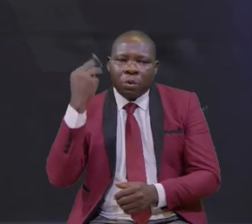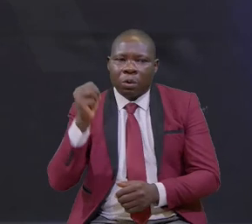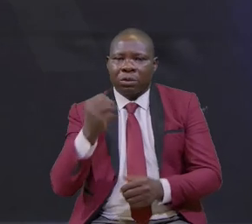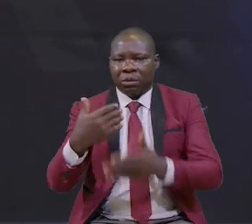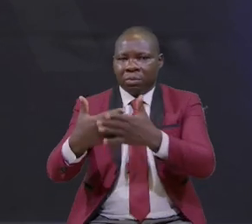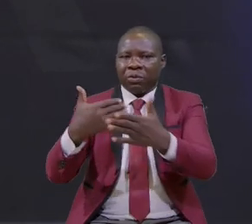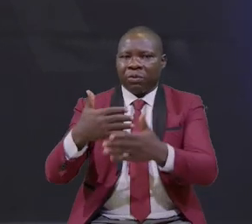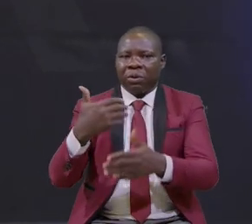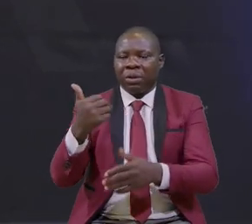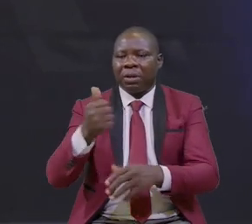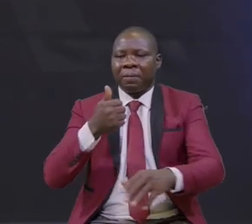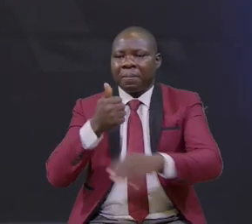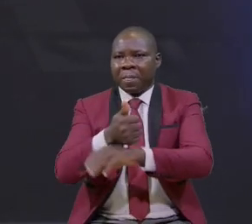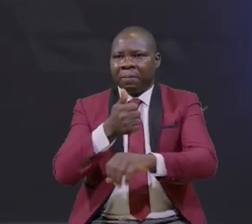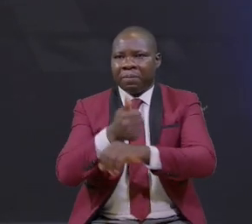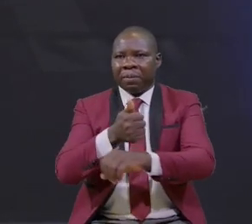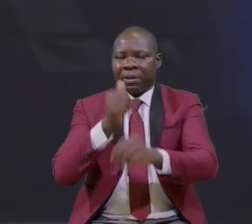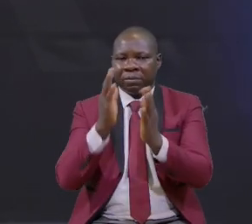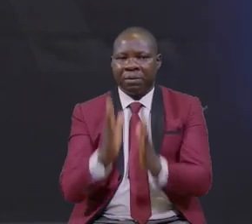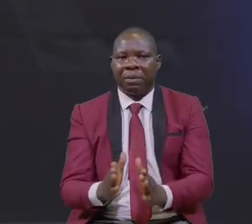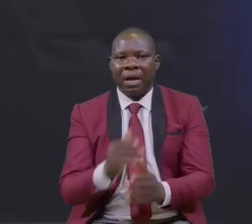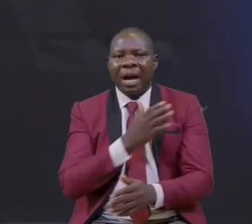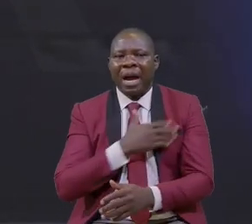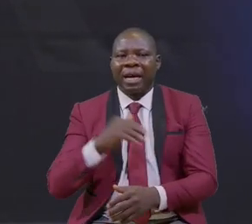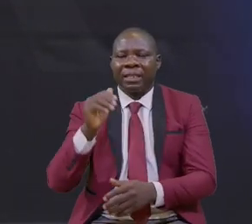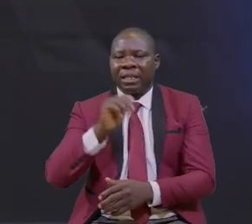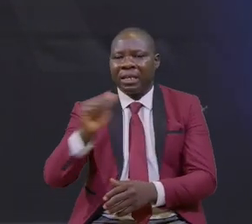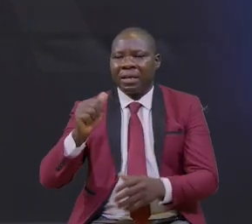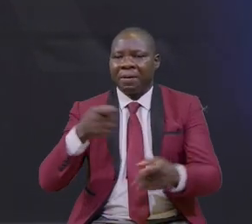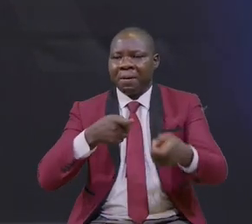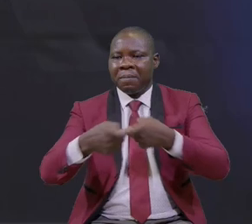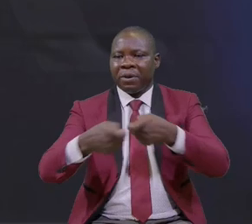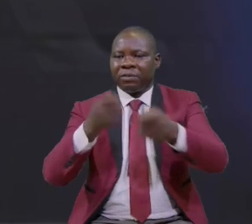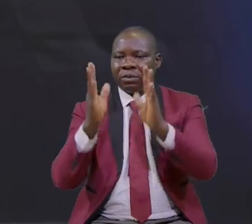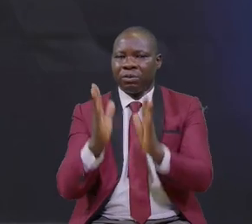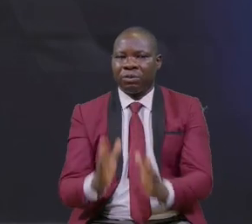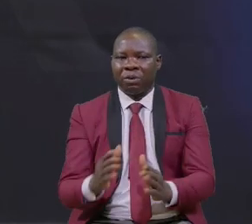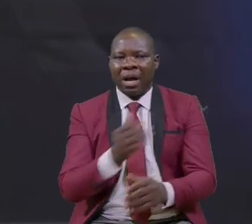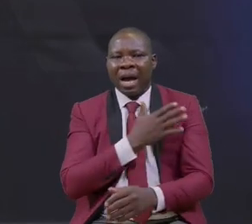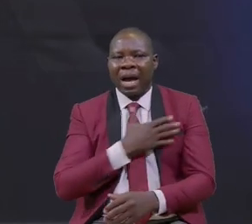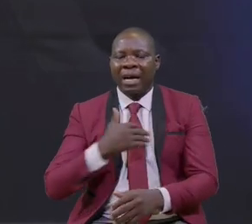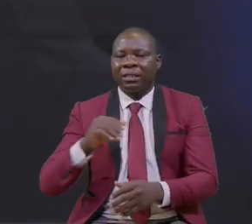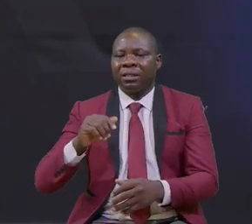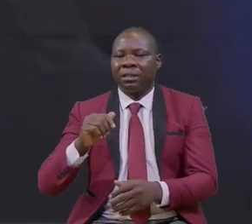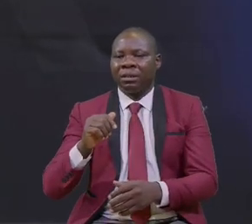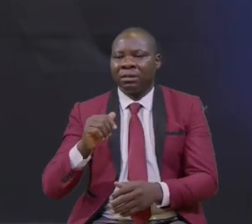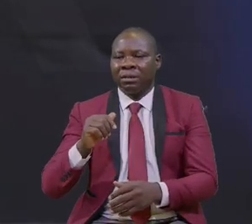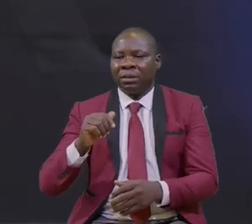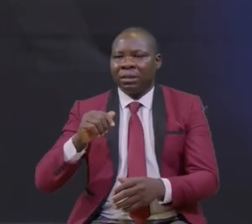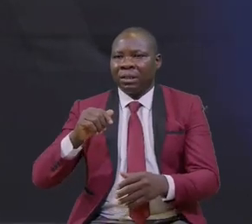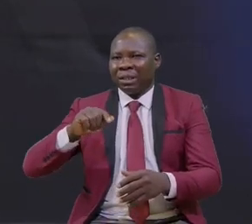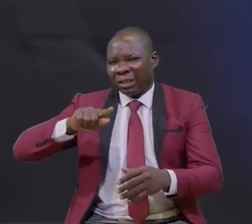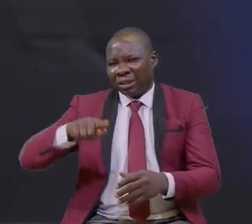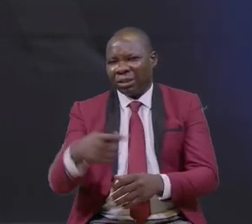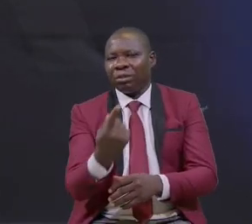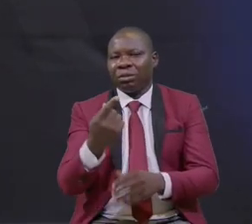1, 13. Moi qui étais un persécuteur, un blasphémateur, un